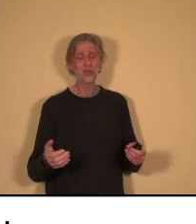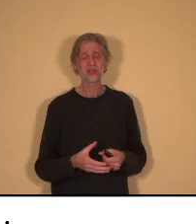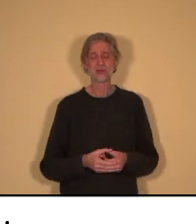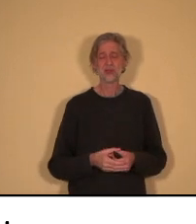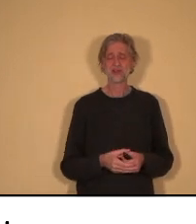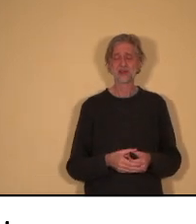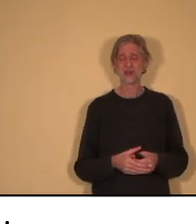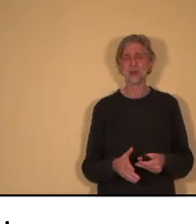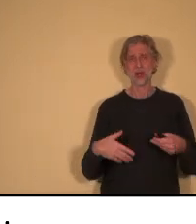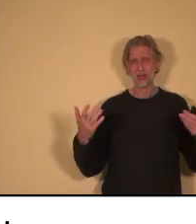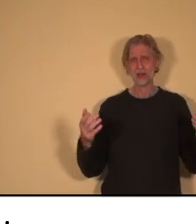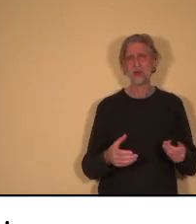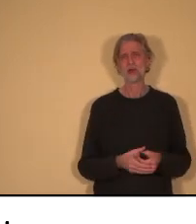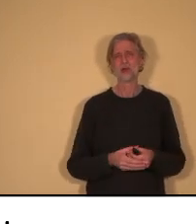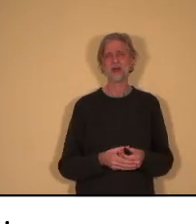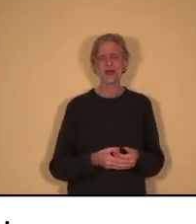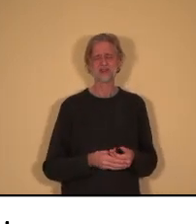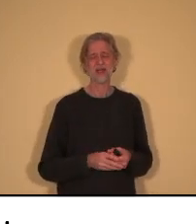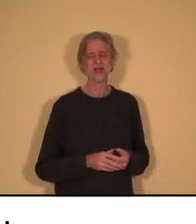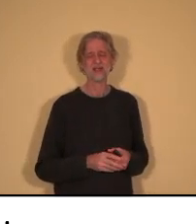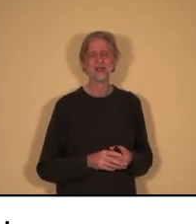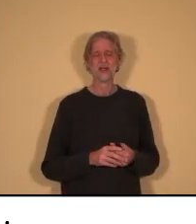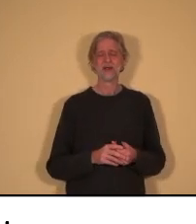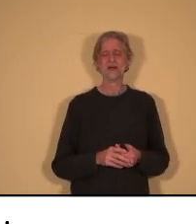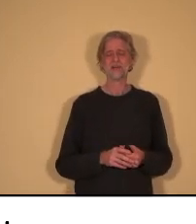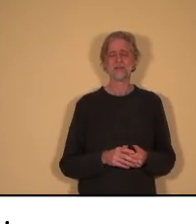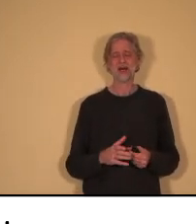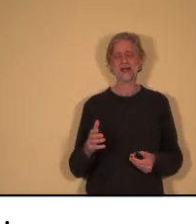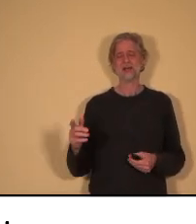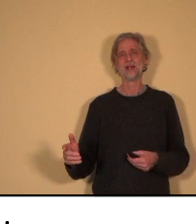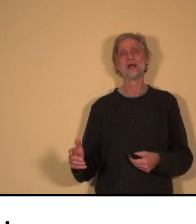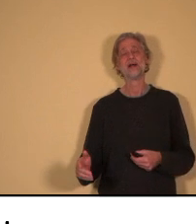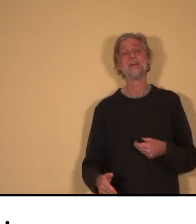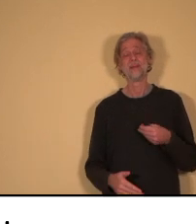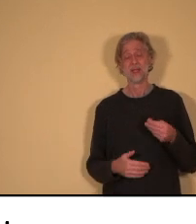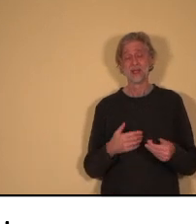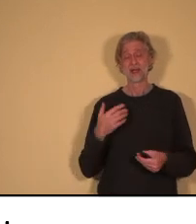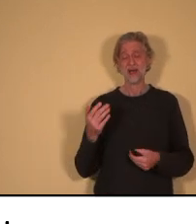das führte dazu, dass Ola, auch Nobelpreisträger, einen